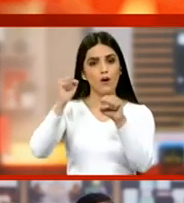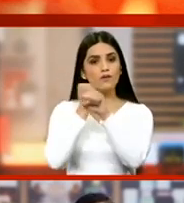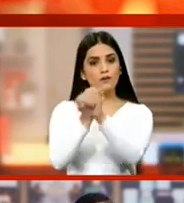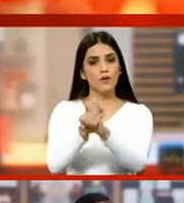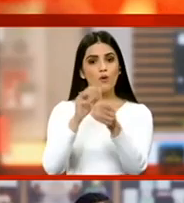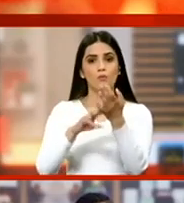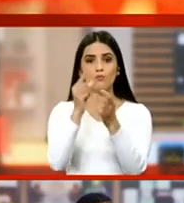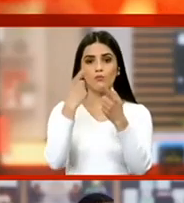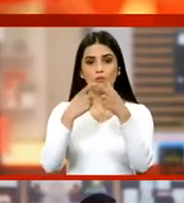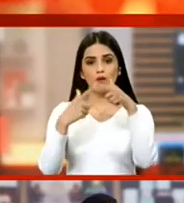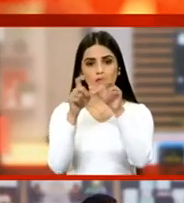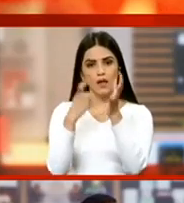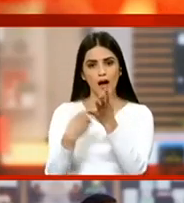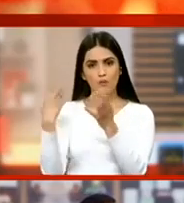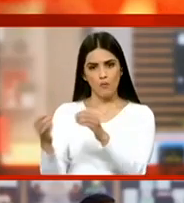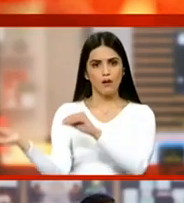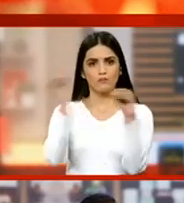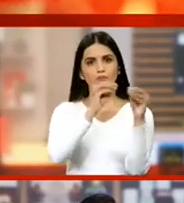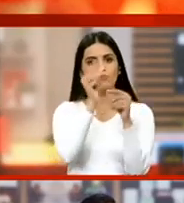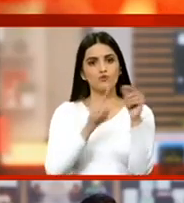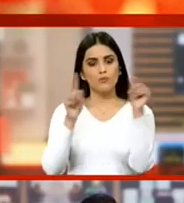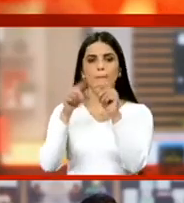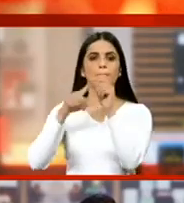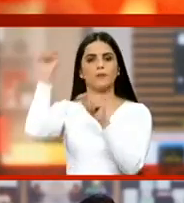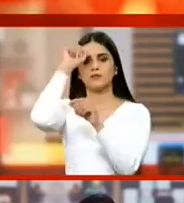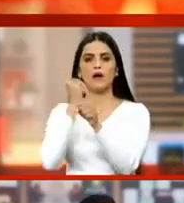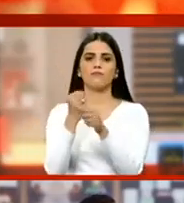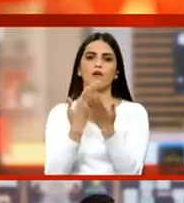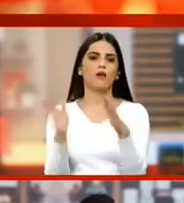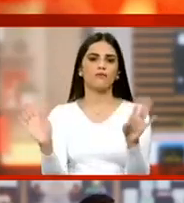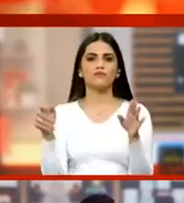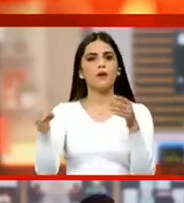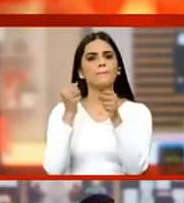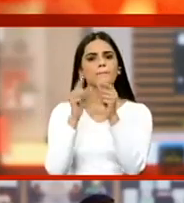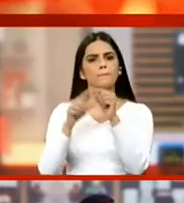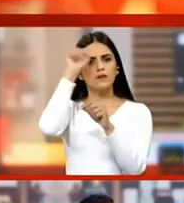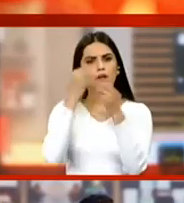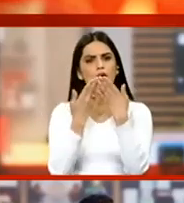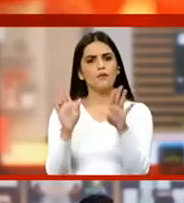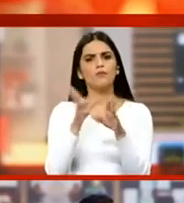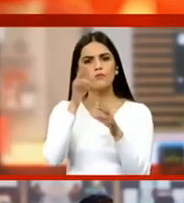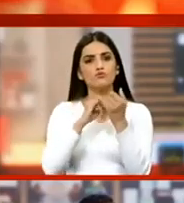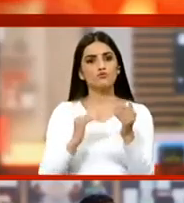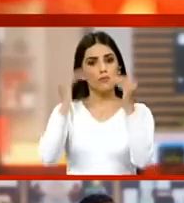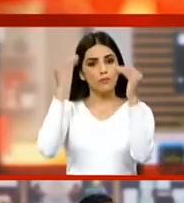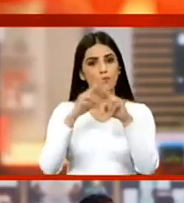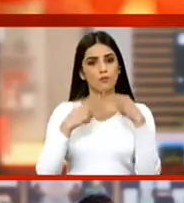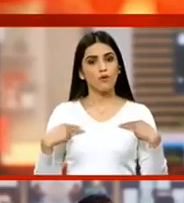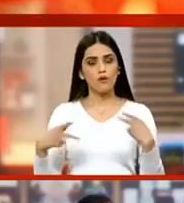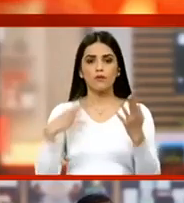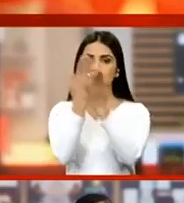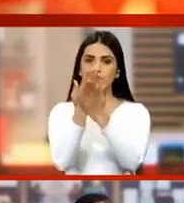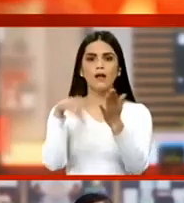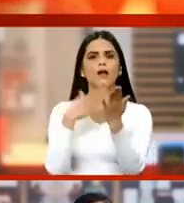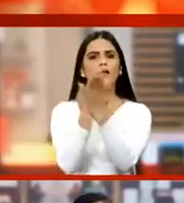डॉन मुखतार अंसारी को यूपी भेजने से पंजाब सरकार ने इनकार कर दिया है पंजाब सरकार ने सुप्रीम कोर्ट में हलफ नामा दायर किया हलफ